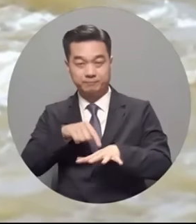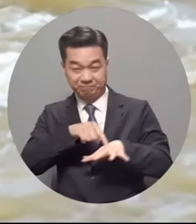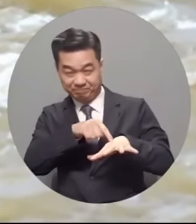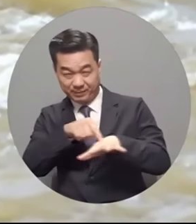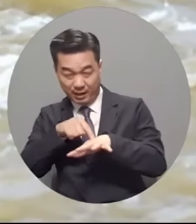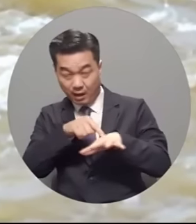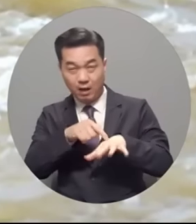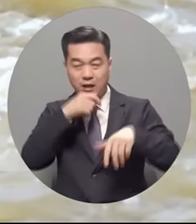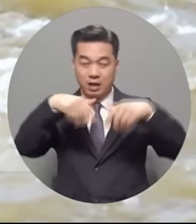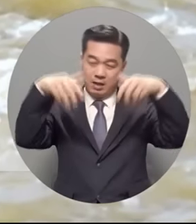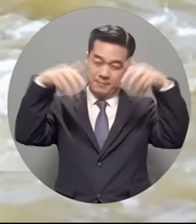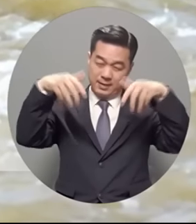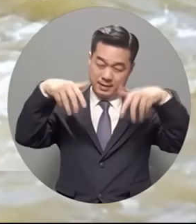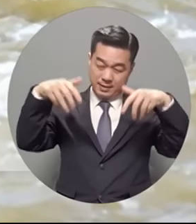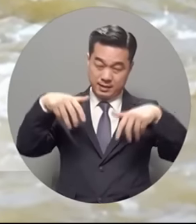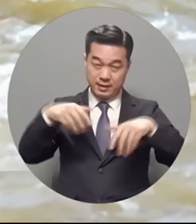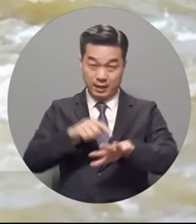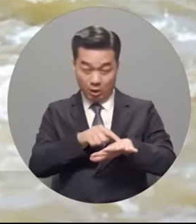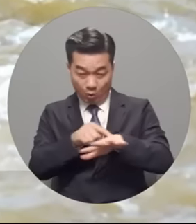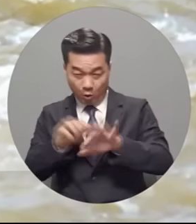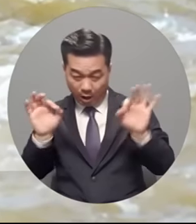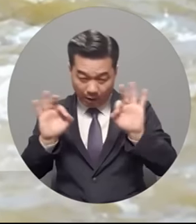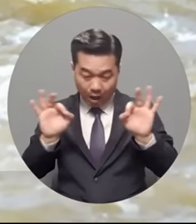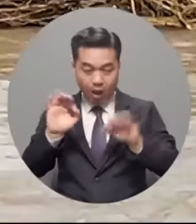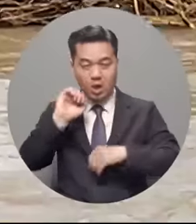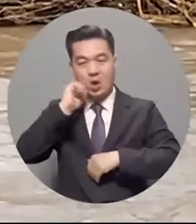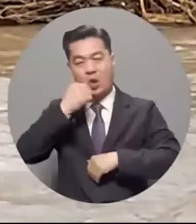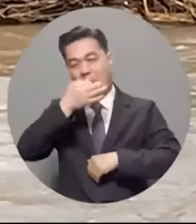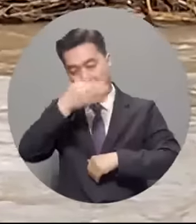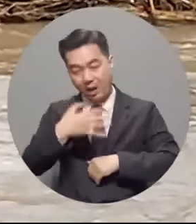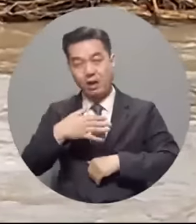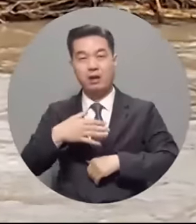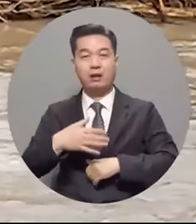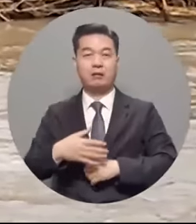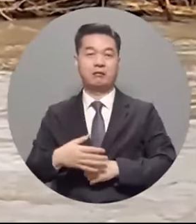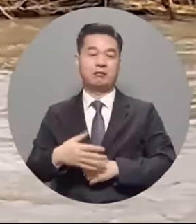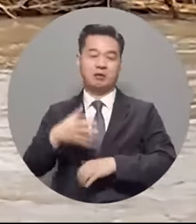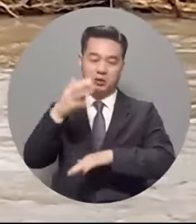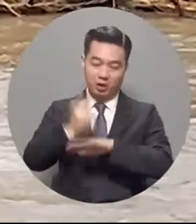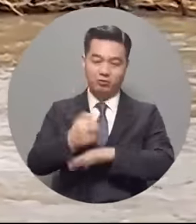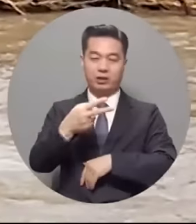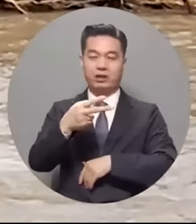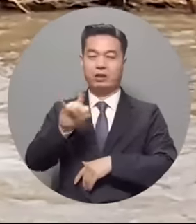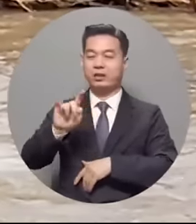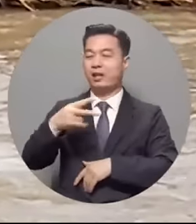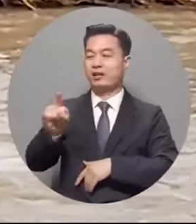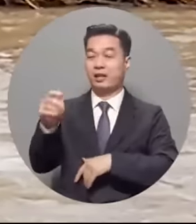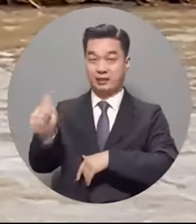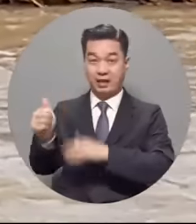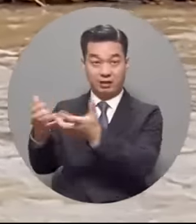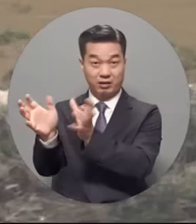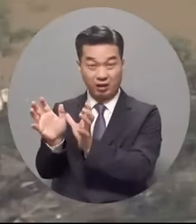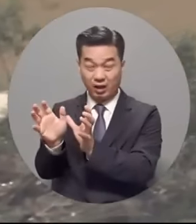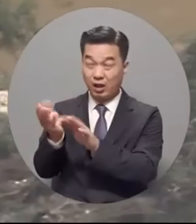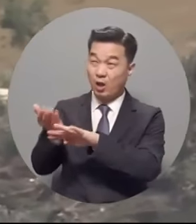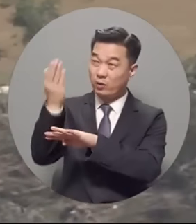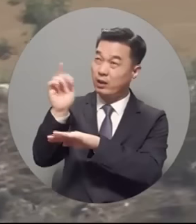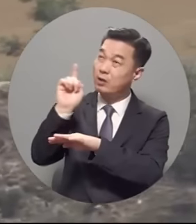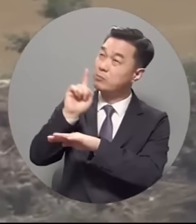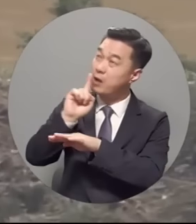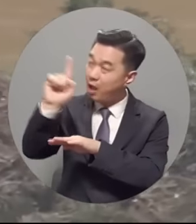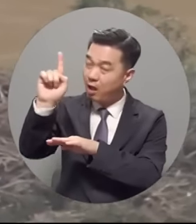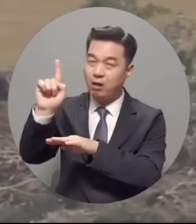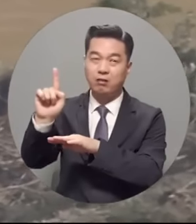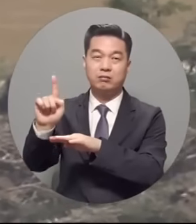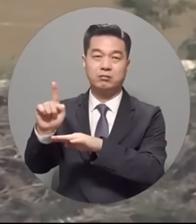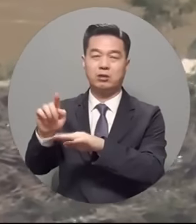계속되는 빗줄기에 수색 작업을 이어가기가 힘들었던 상황. 결국 대대장은 상급 부대에 수색 중단을 요청합니다.